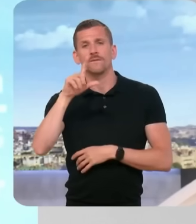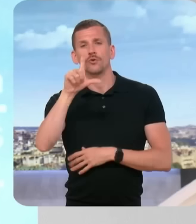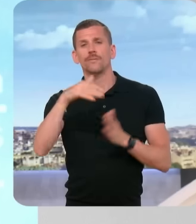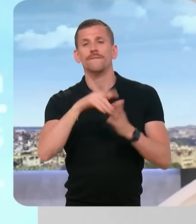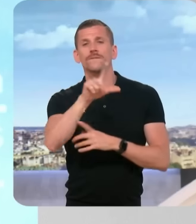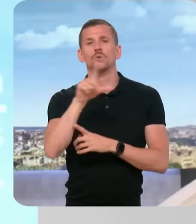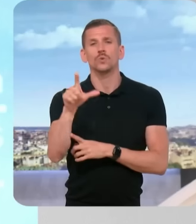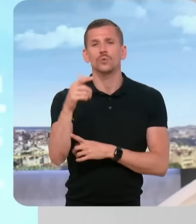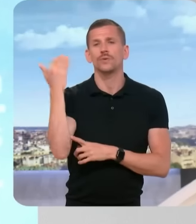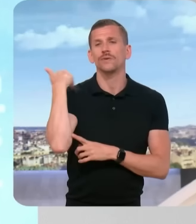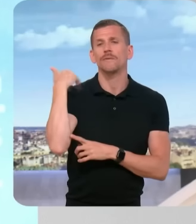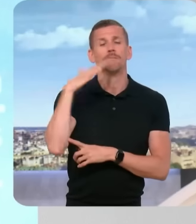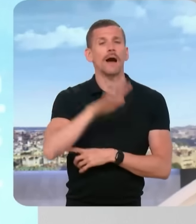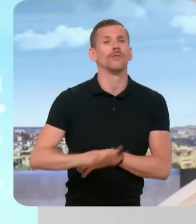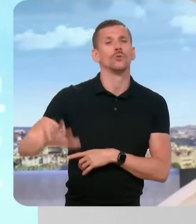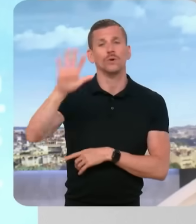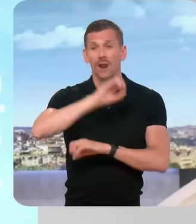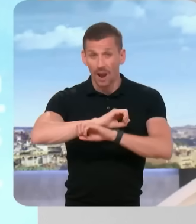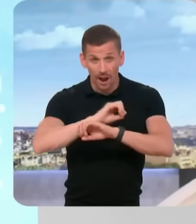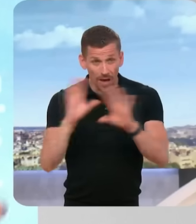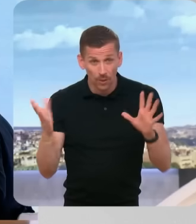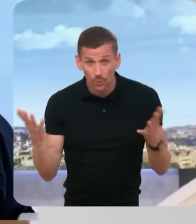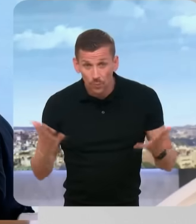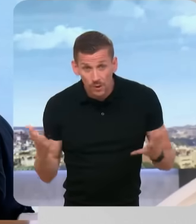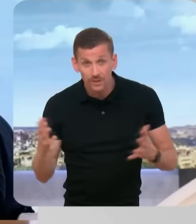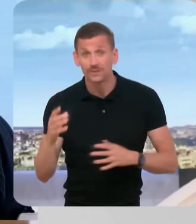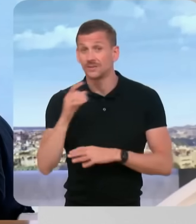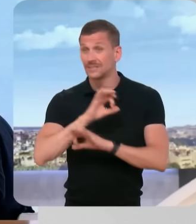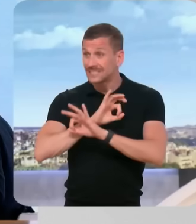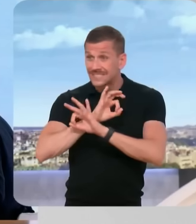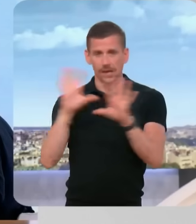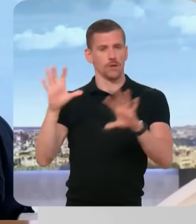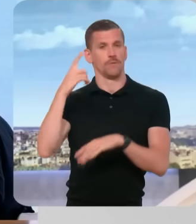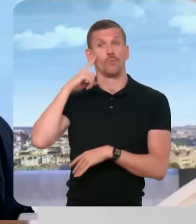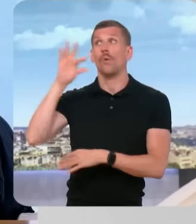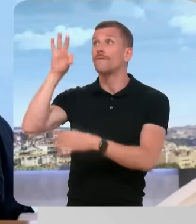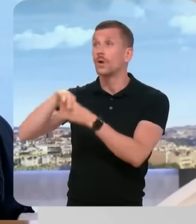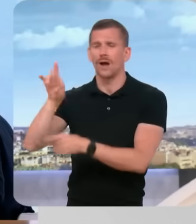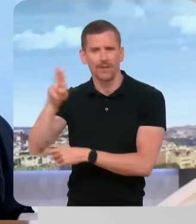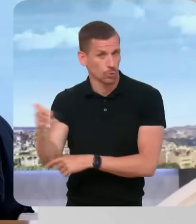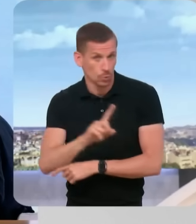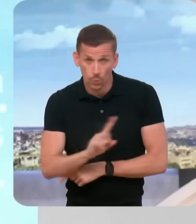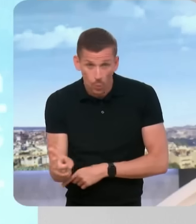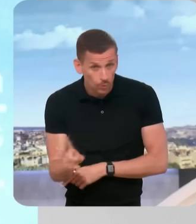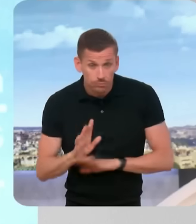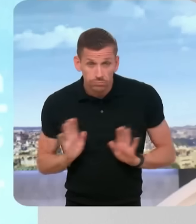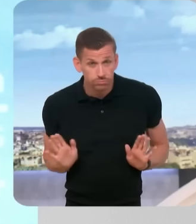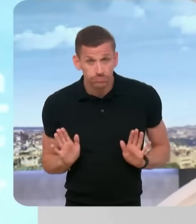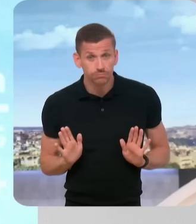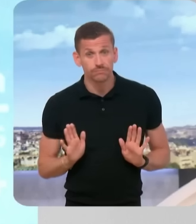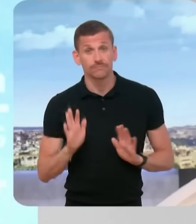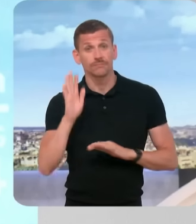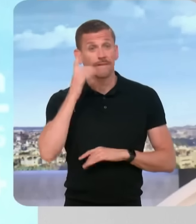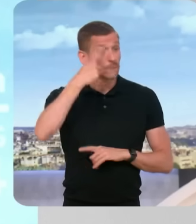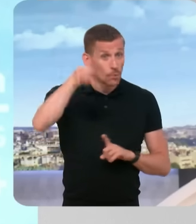eu partout des mots d'ordre très clairs. Pas une voix pour le Rassemblement national. Il n'y a pas, dans les duels entre le Rassemblement national et les FI, un